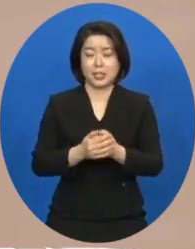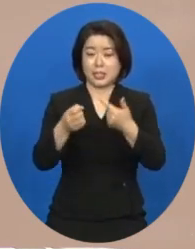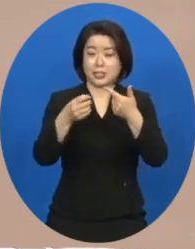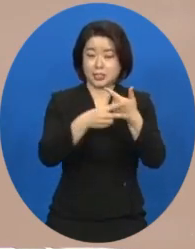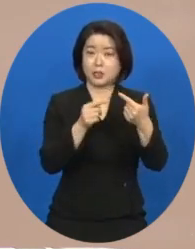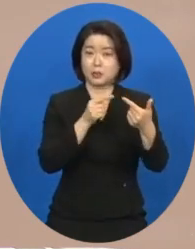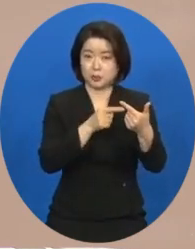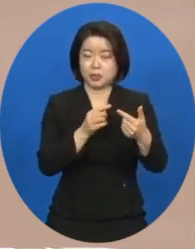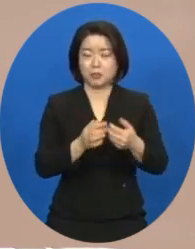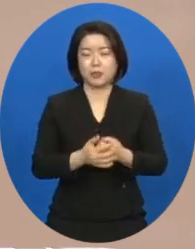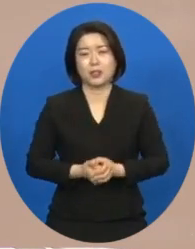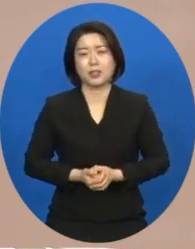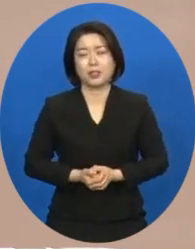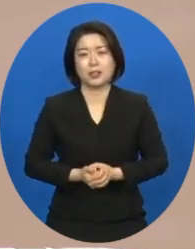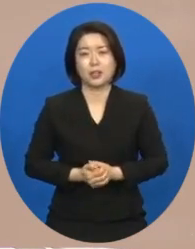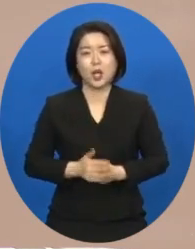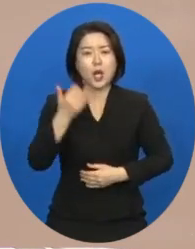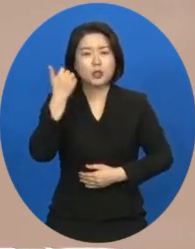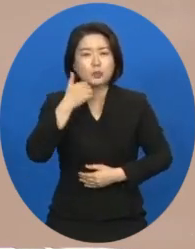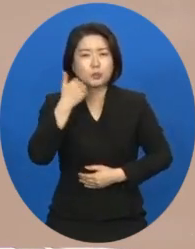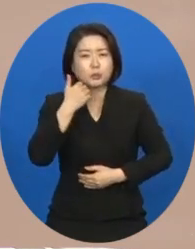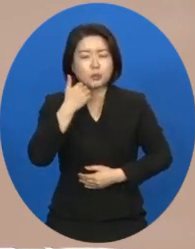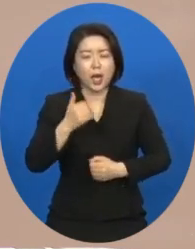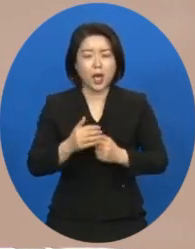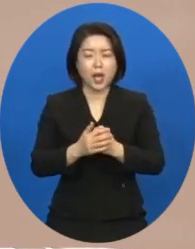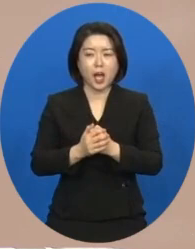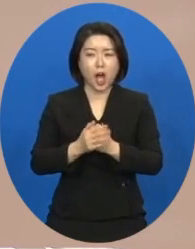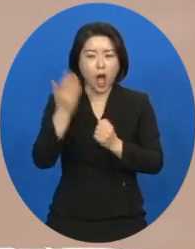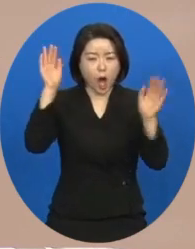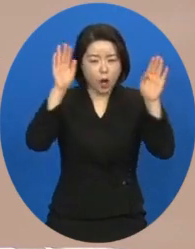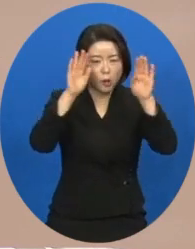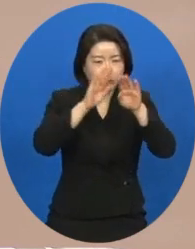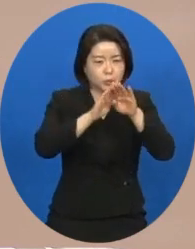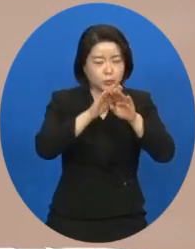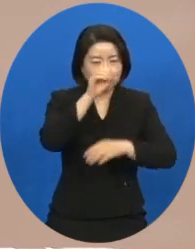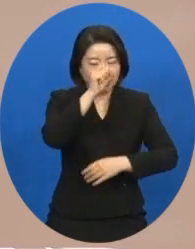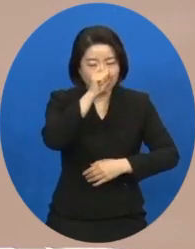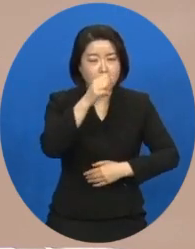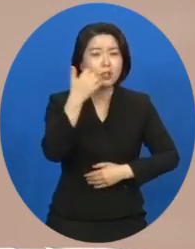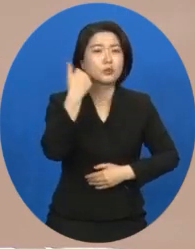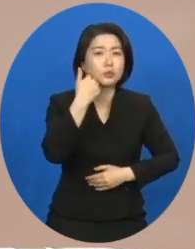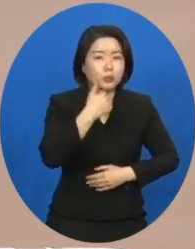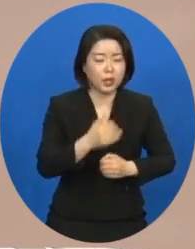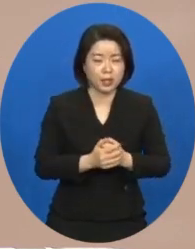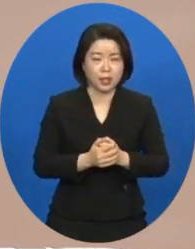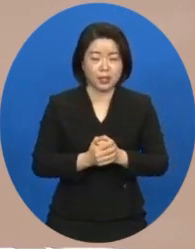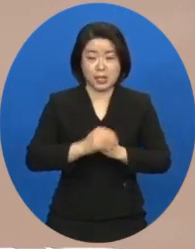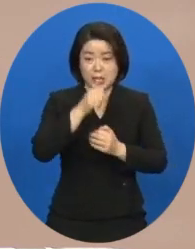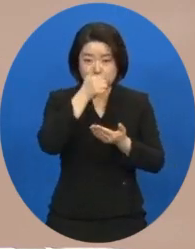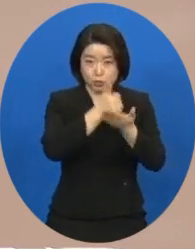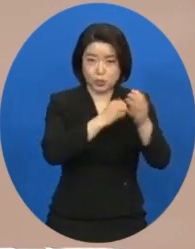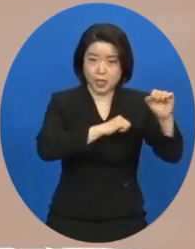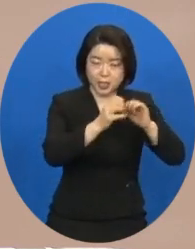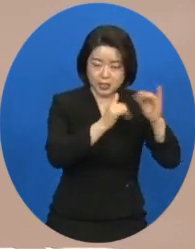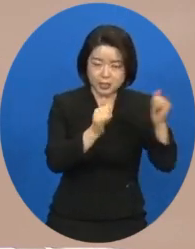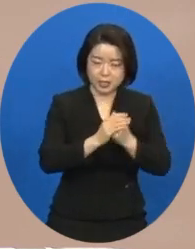니고데모에게 누가 도대체 어둠을 더 좋아하느냐, 죄 지은 사람, 악한